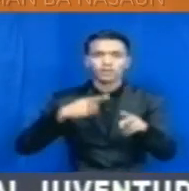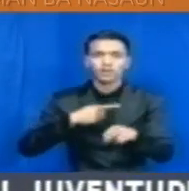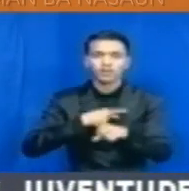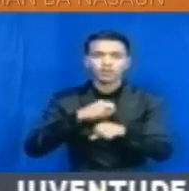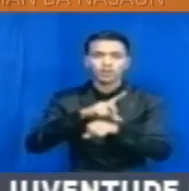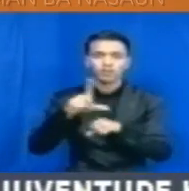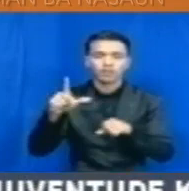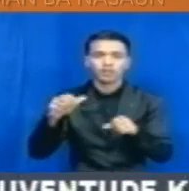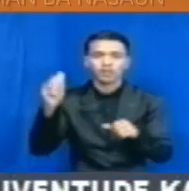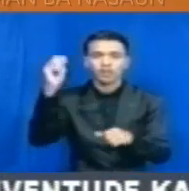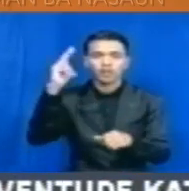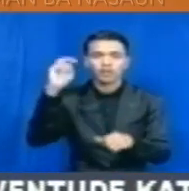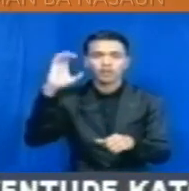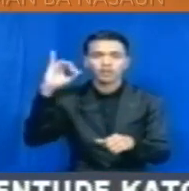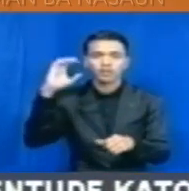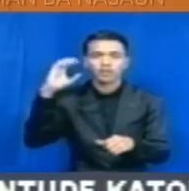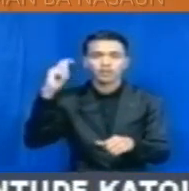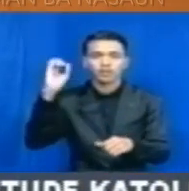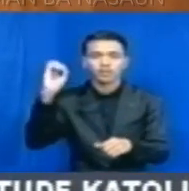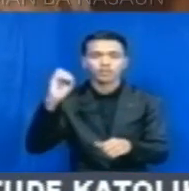Parlamento Nacional Aniceto Guterres.